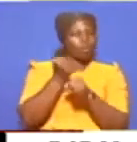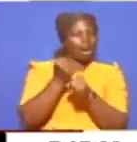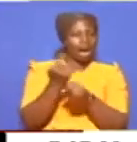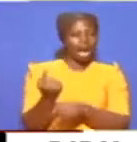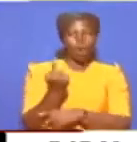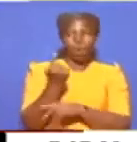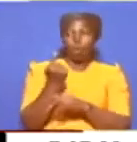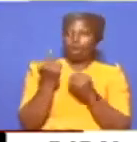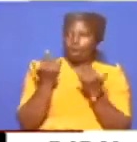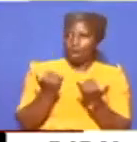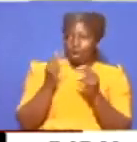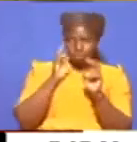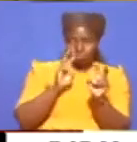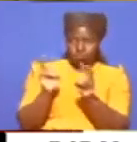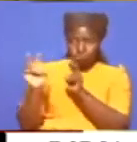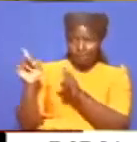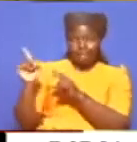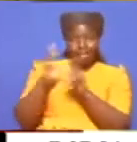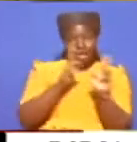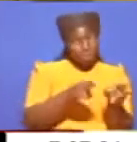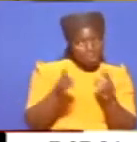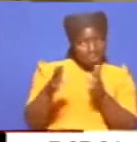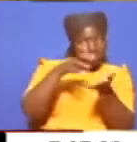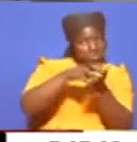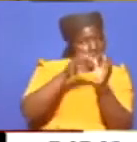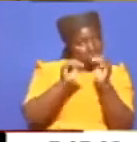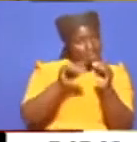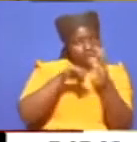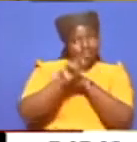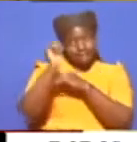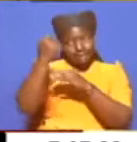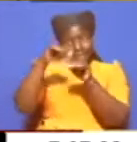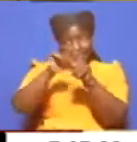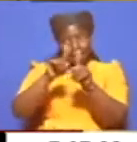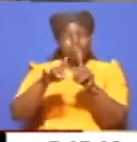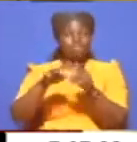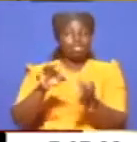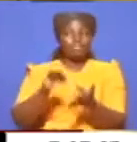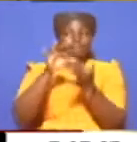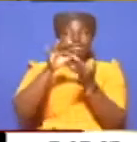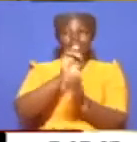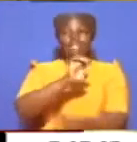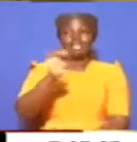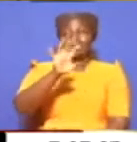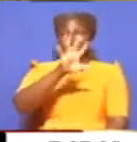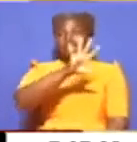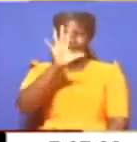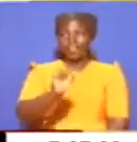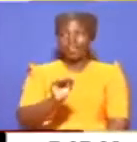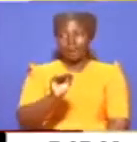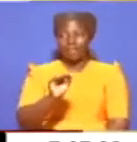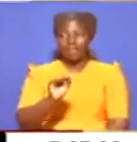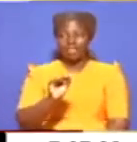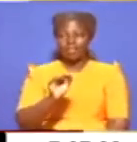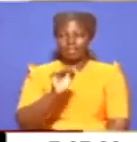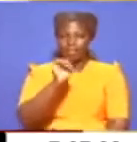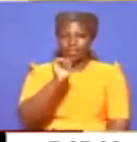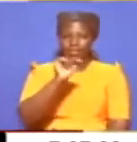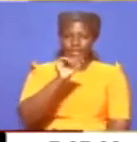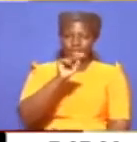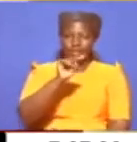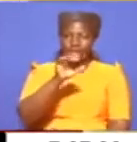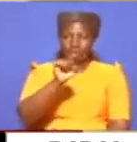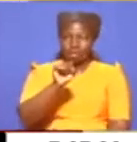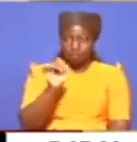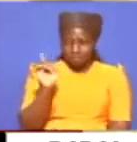Ni hali isiyo ya kawaida nchini Kenya na hakika katika kanda ya Afrika Mashariki. Agnes Agwela Adhiambo